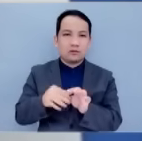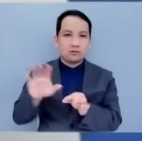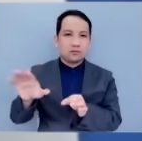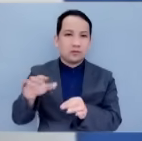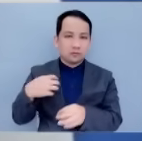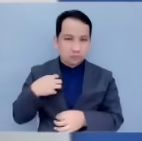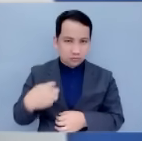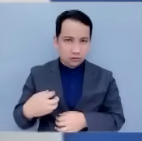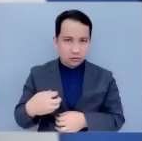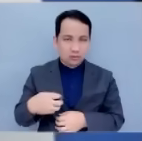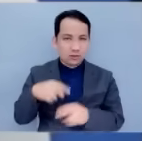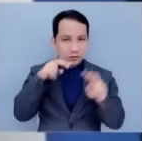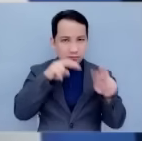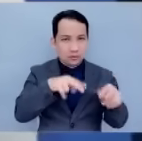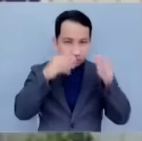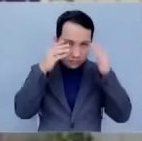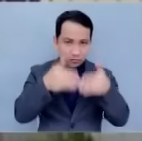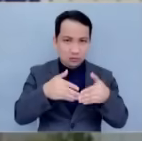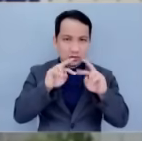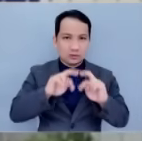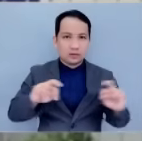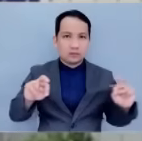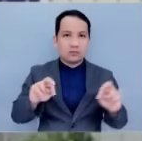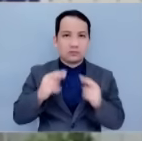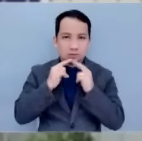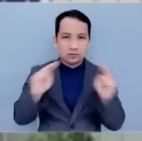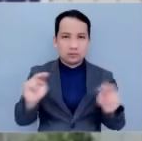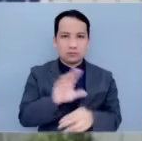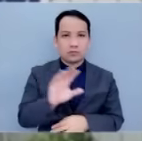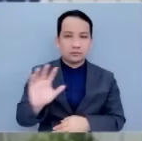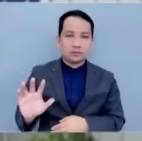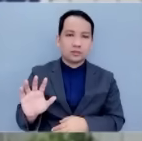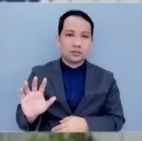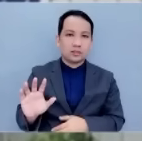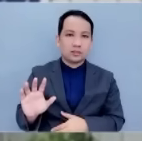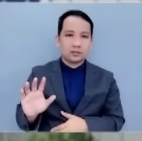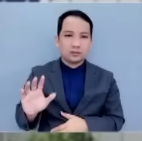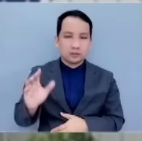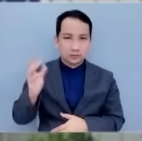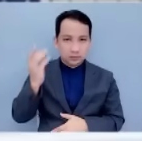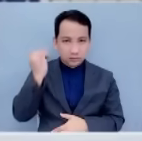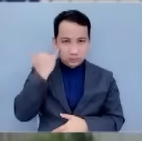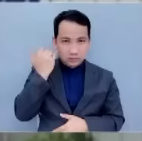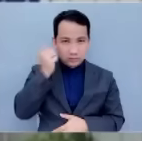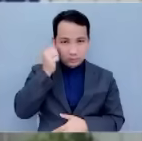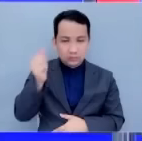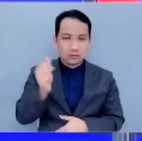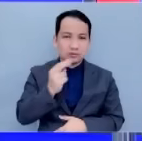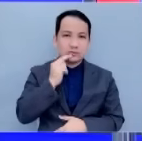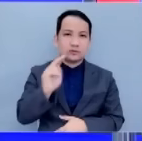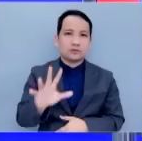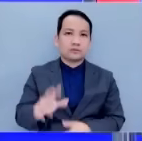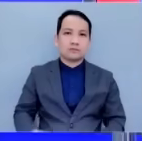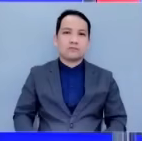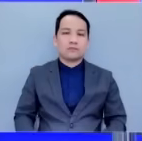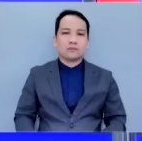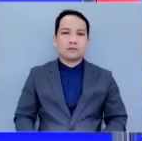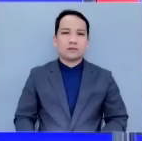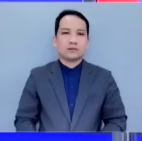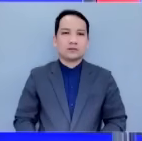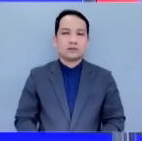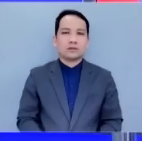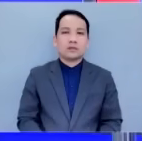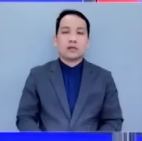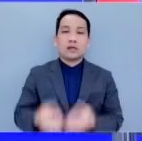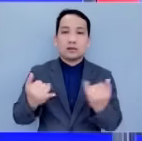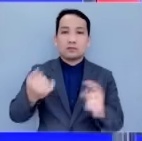para tumutok sa investigasyon. Nagbabalita mula sa frontline, Jana Rua, News 5. Mayong buwan